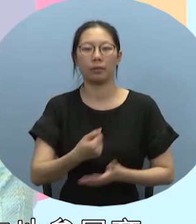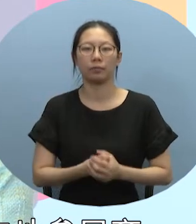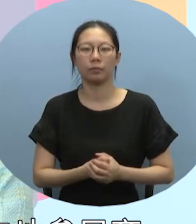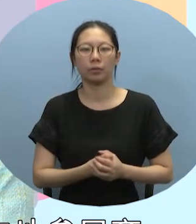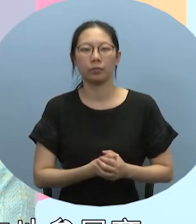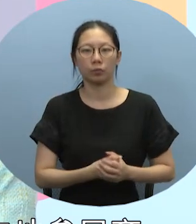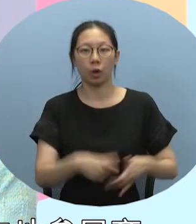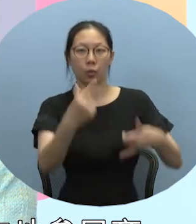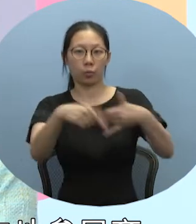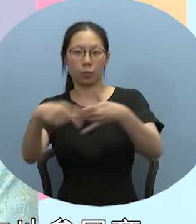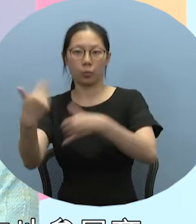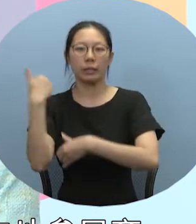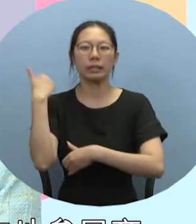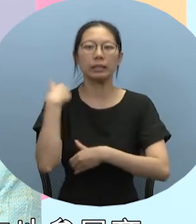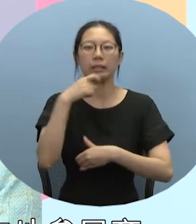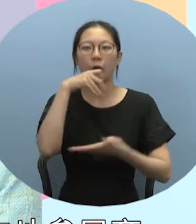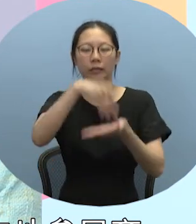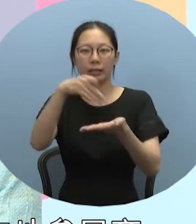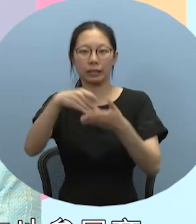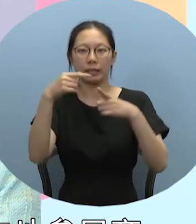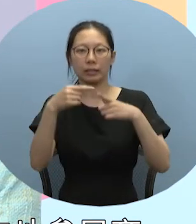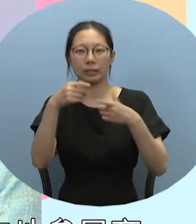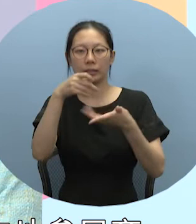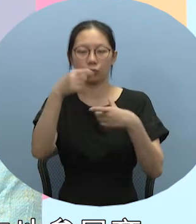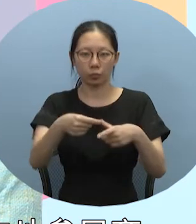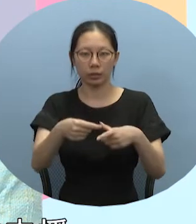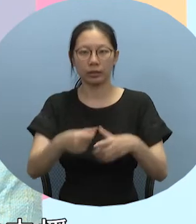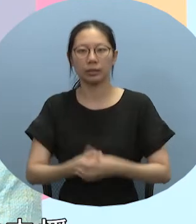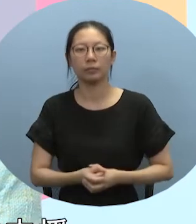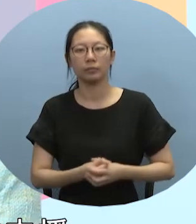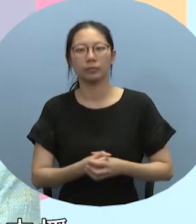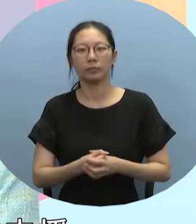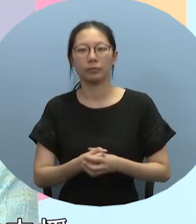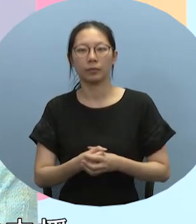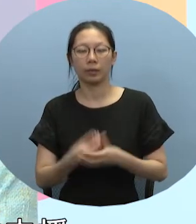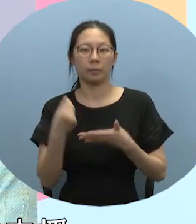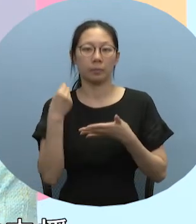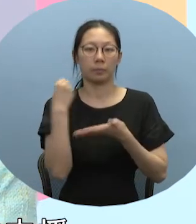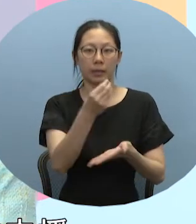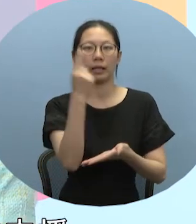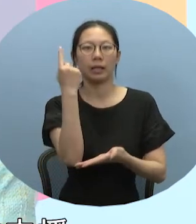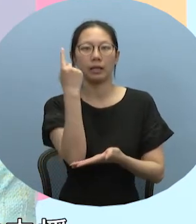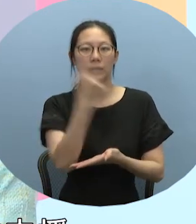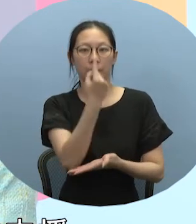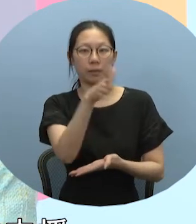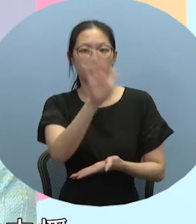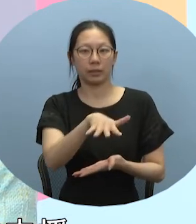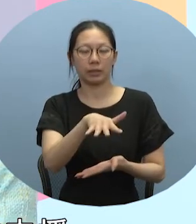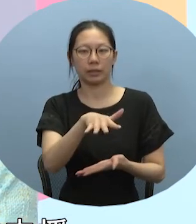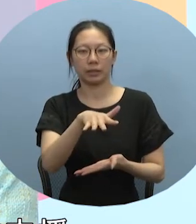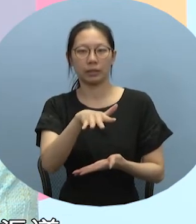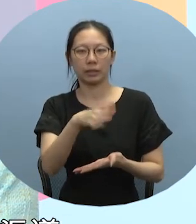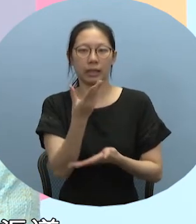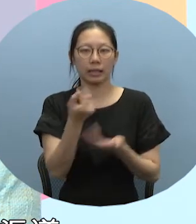一家原本已經登記了參與的本地參展商提供一次性15000元的財政支